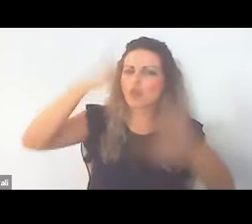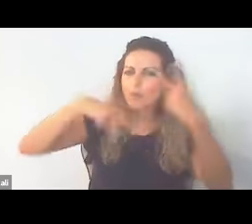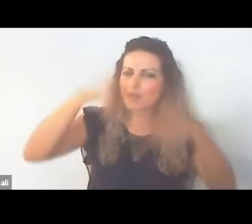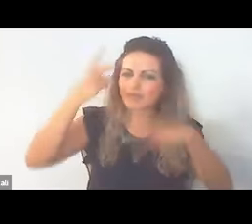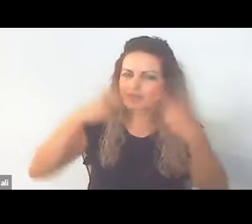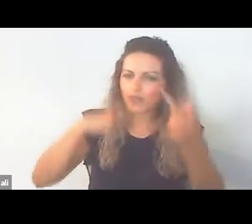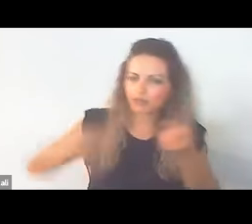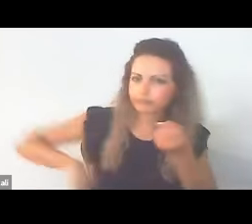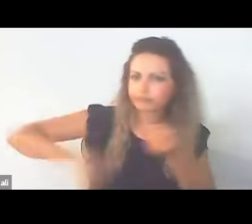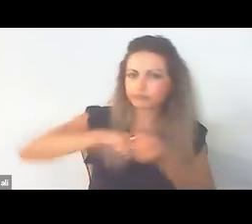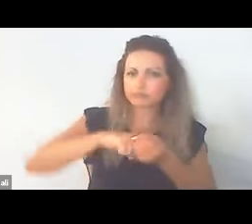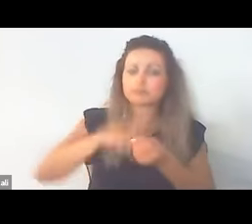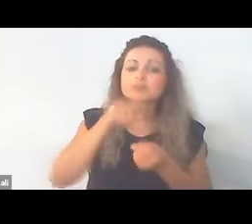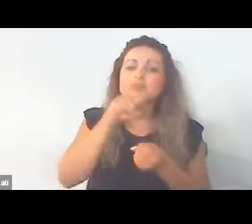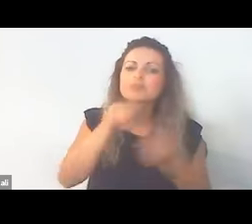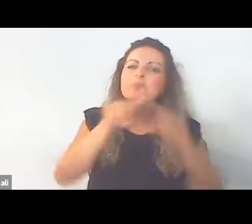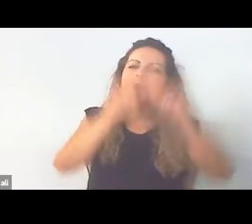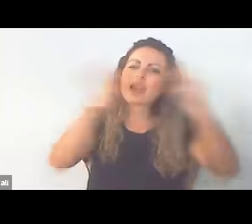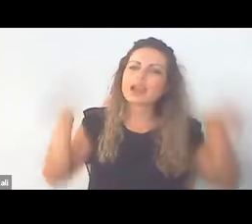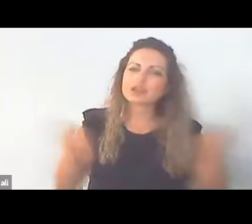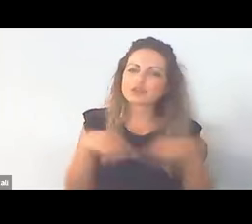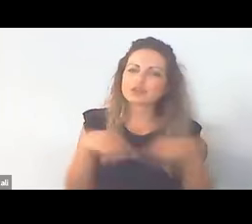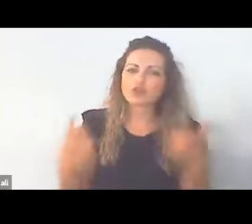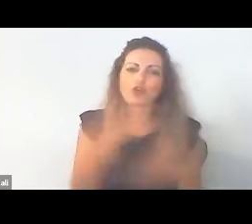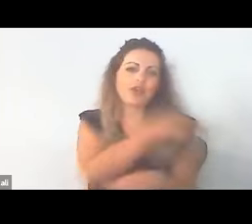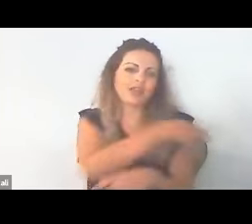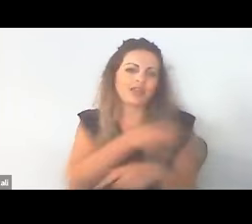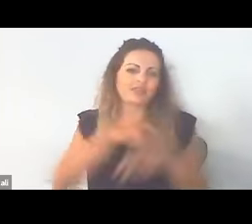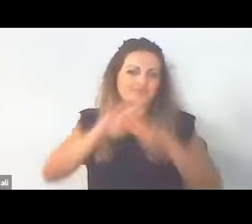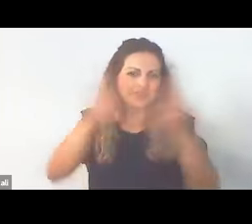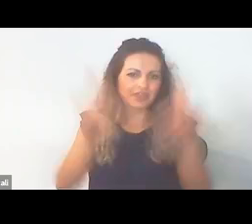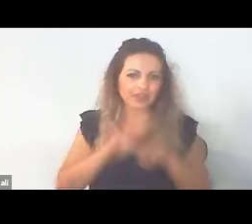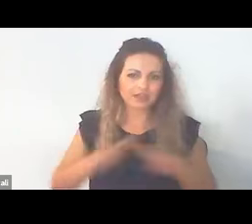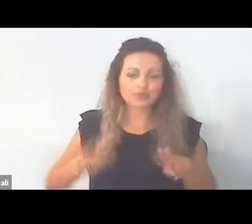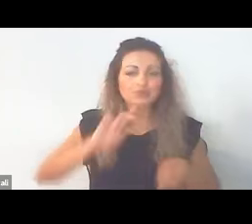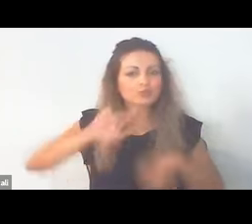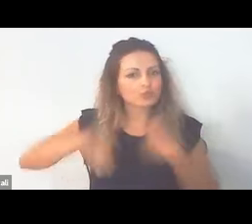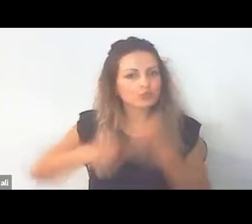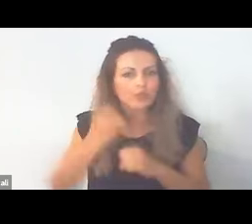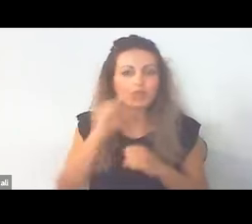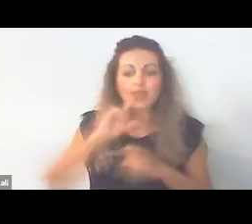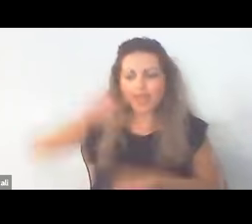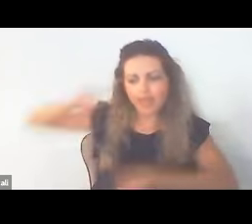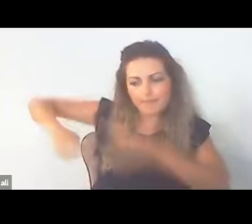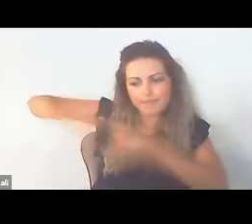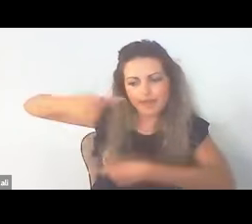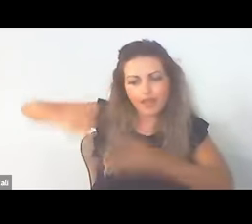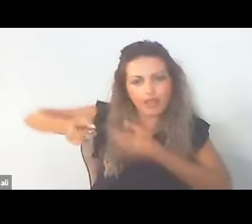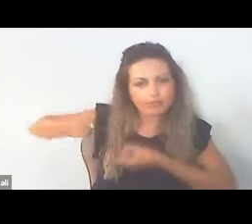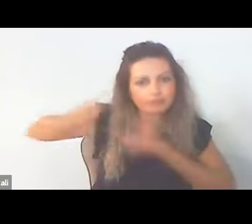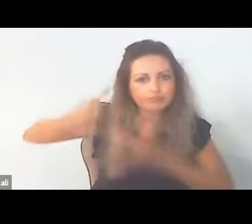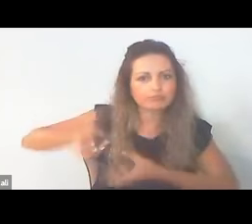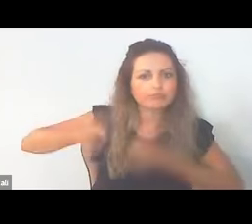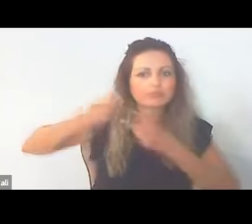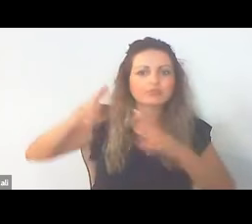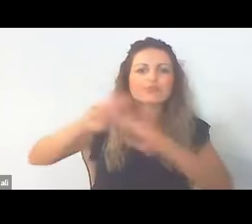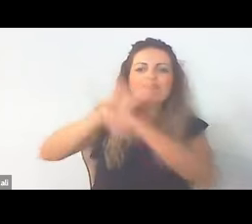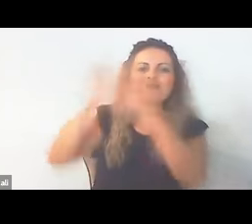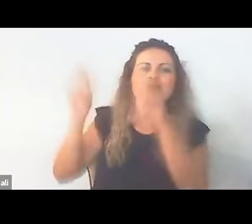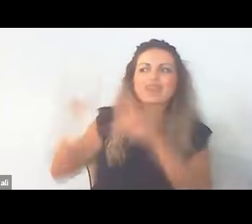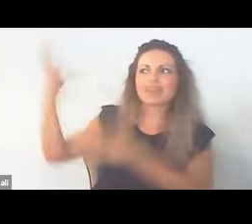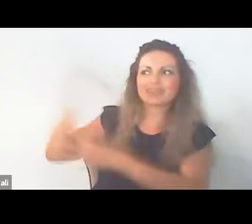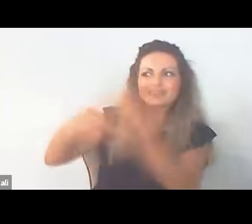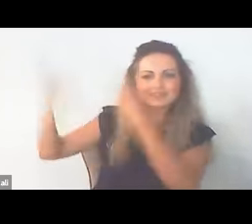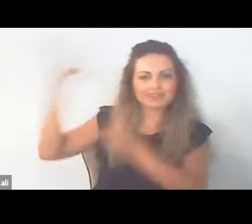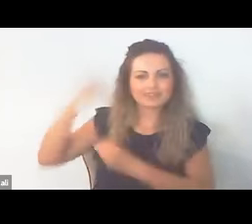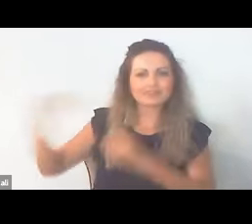Έτσι, σε ένα τέτοιο πλαίσιο, η Διεθνής Αμνηστία επιχειρεί να μοιραστεί την πείρα της και τη διεθνή της τεχνογνωσία, ανταποκρινόμενη